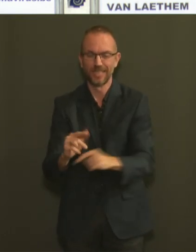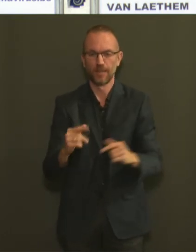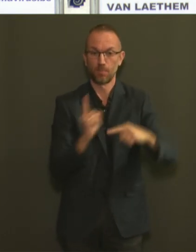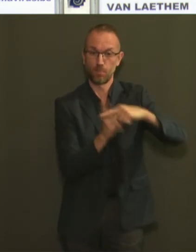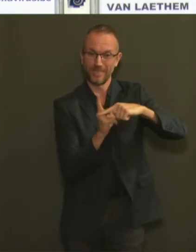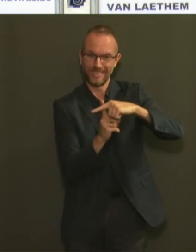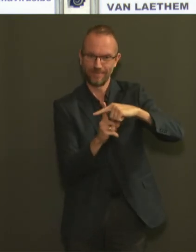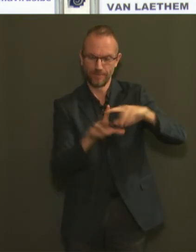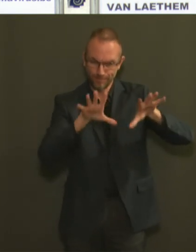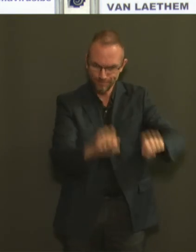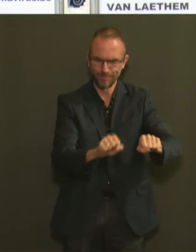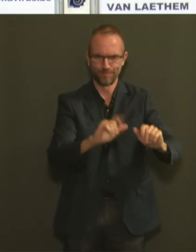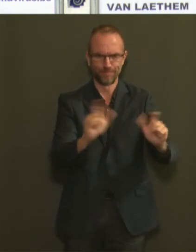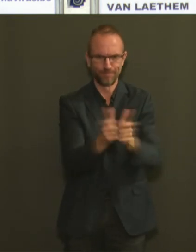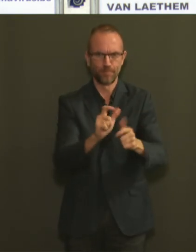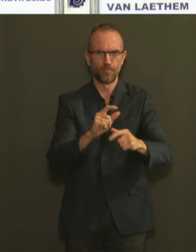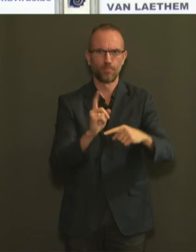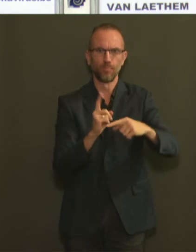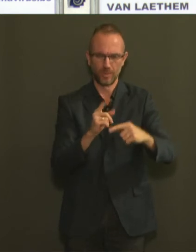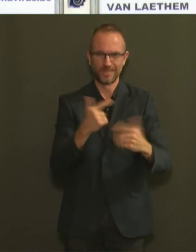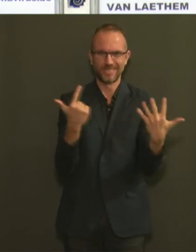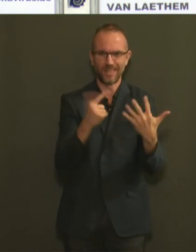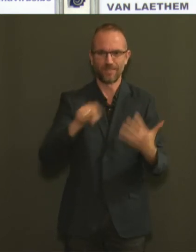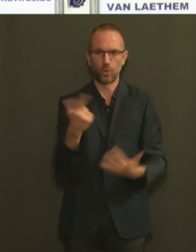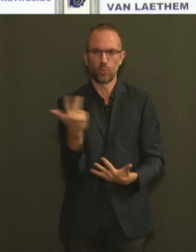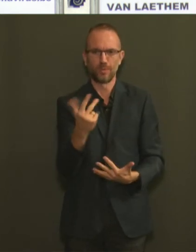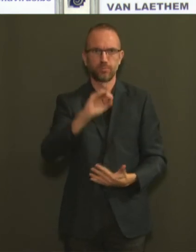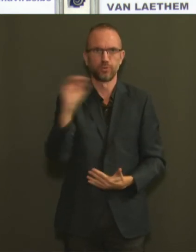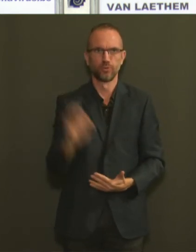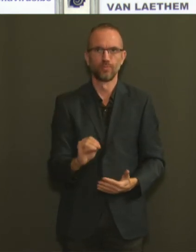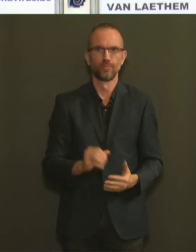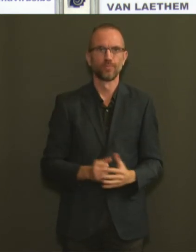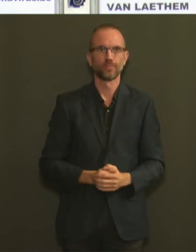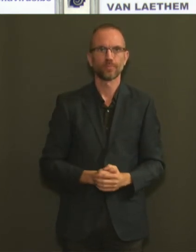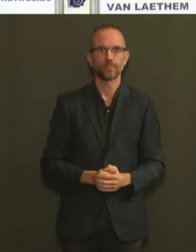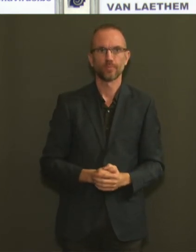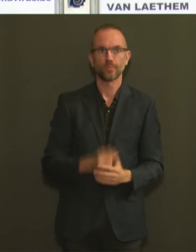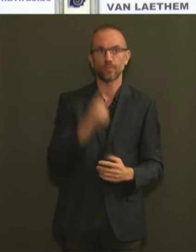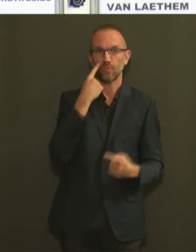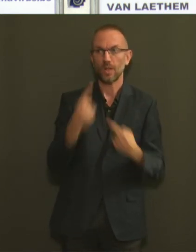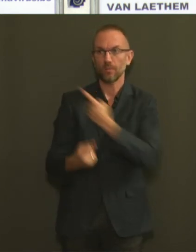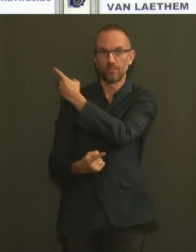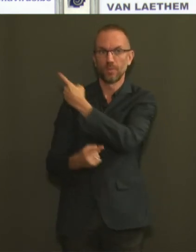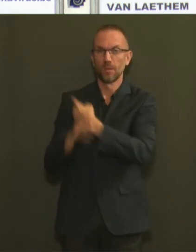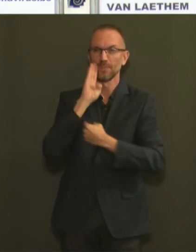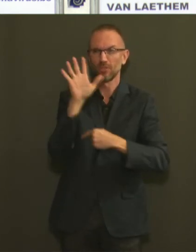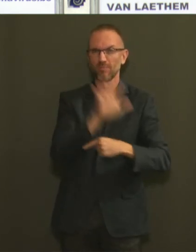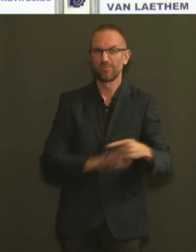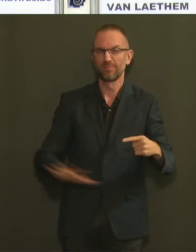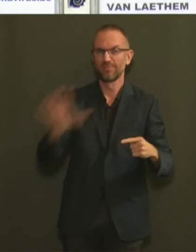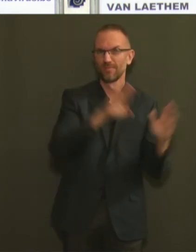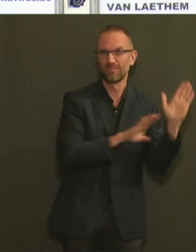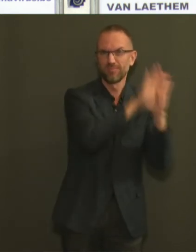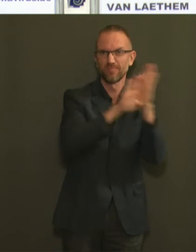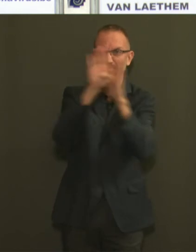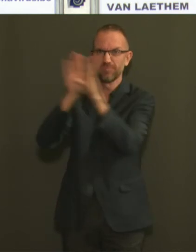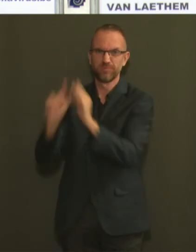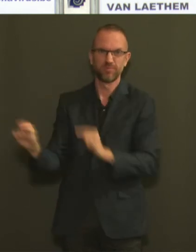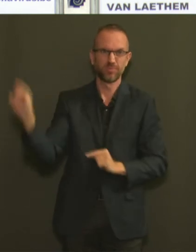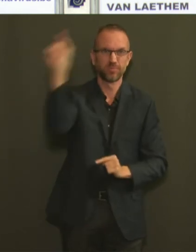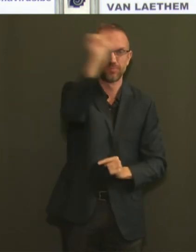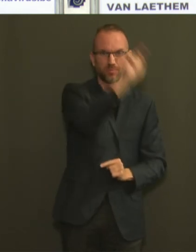l'augmentation du nombre de nouveaux cas dont nous vous parlons est présente dans toutes les régions il n'y a plus de régions qui sont en diminution tout est en augmentation avec